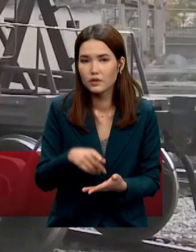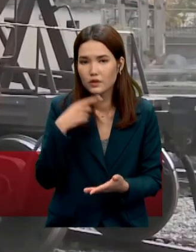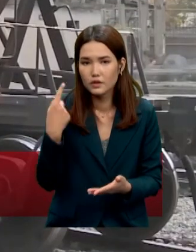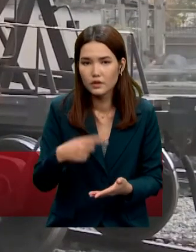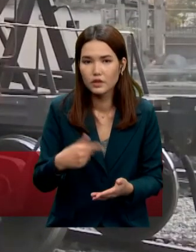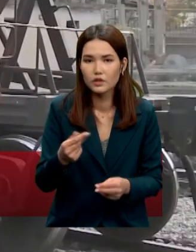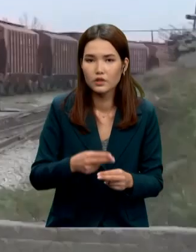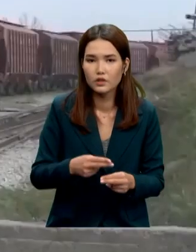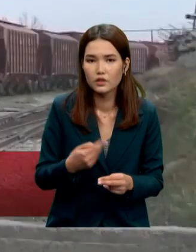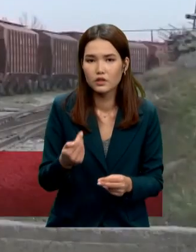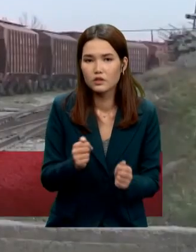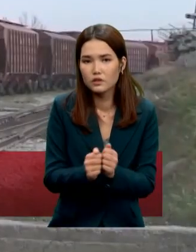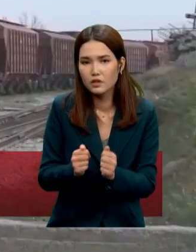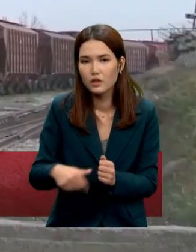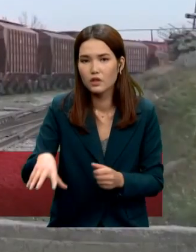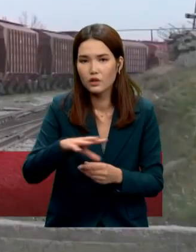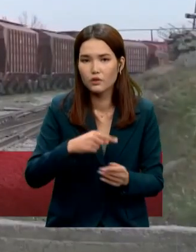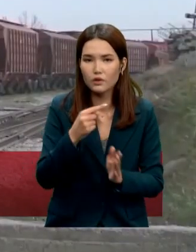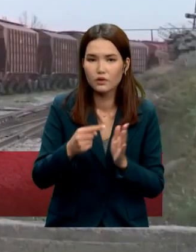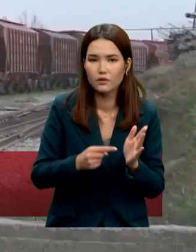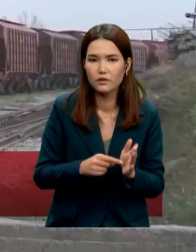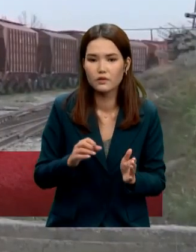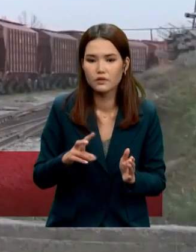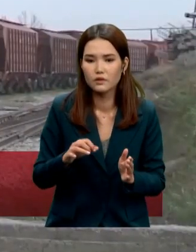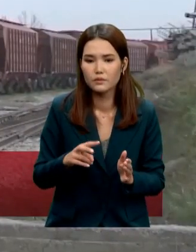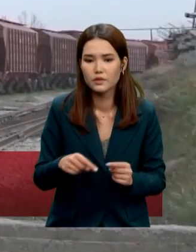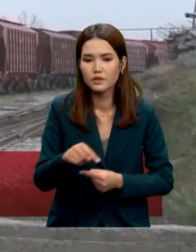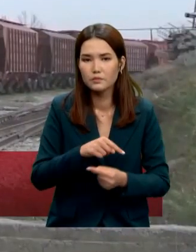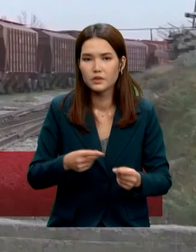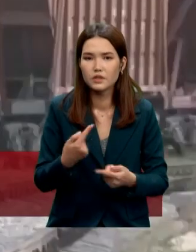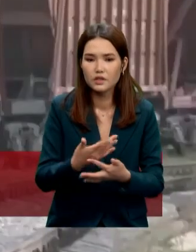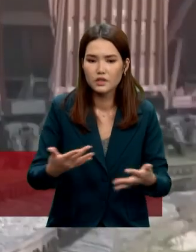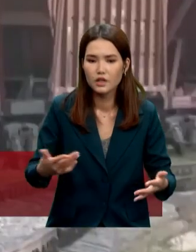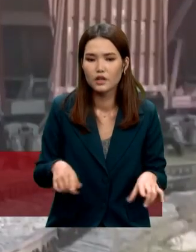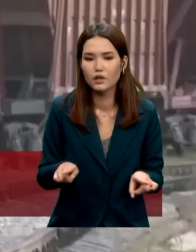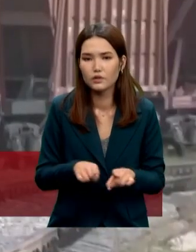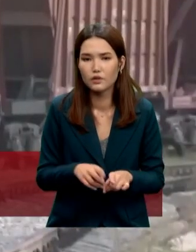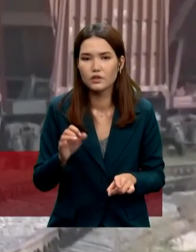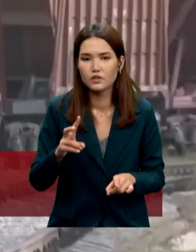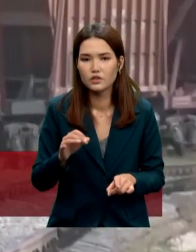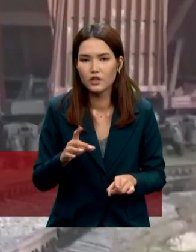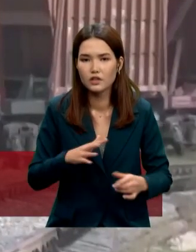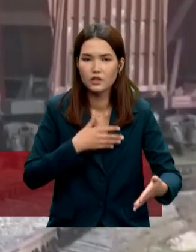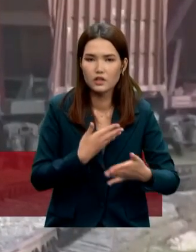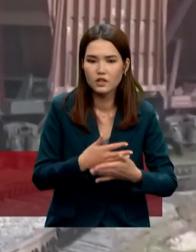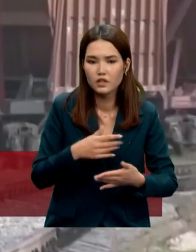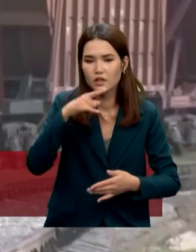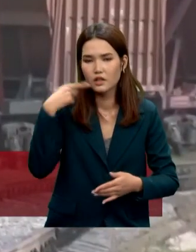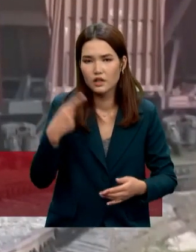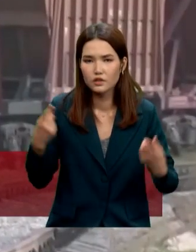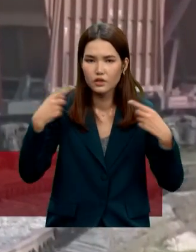Каирбек Ускенбаев ответил и на уточняющий вопрос от Атамекен Бизнес. Ранее в российских СМИ сообщали о предложении российской железной